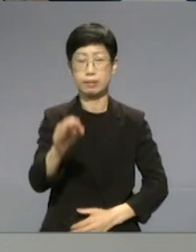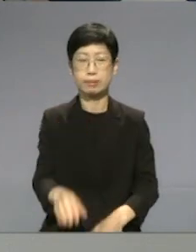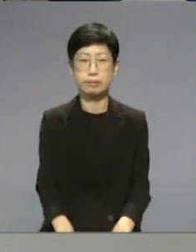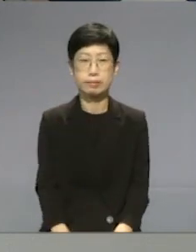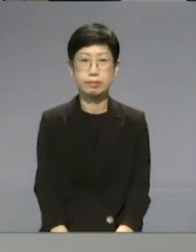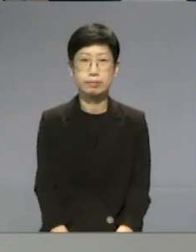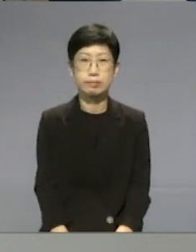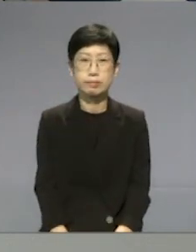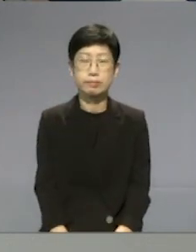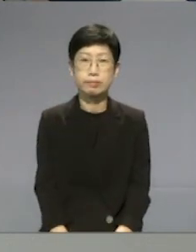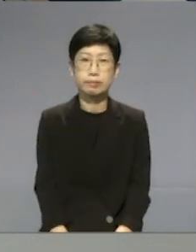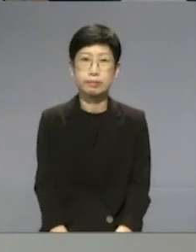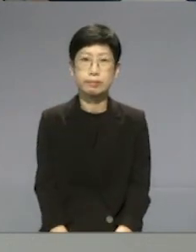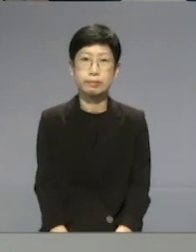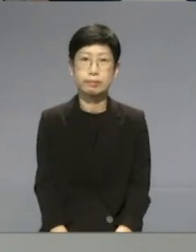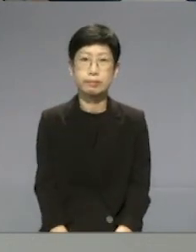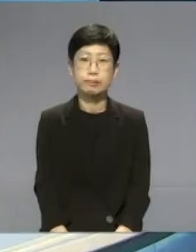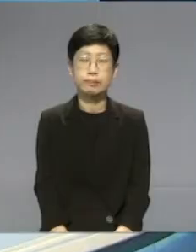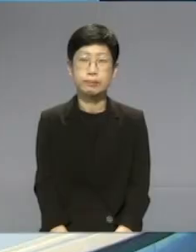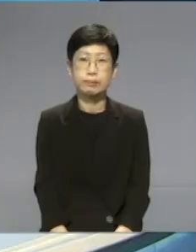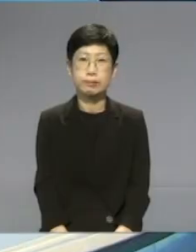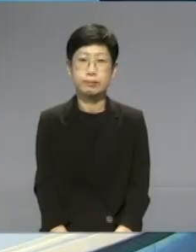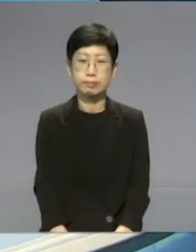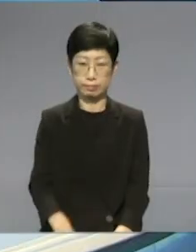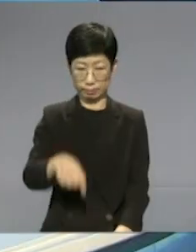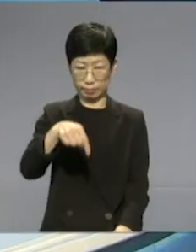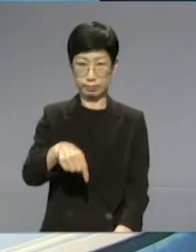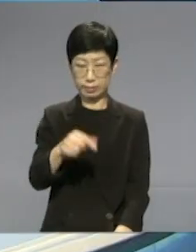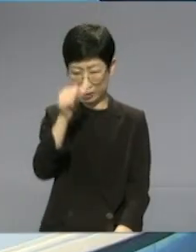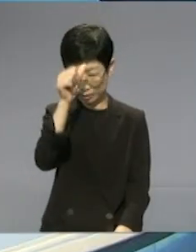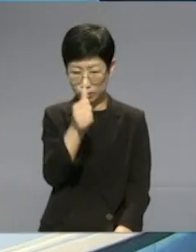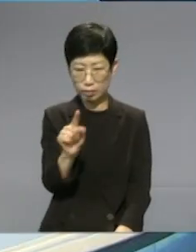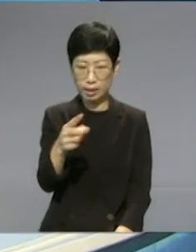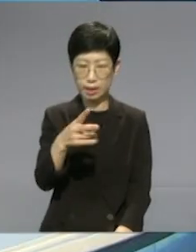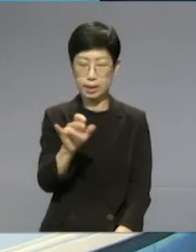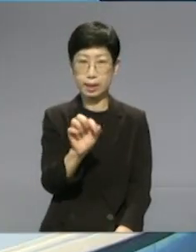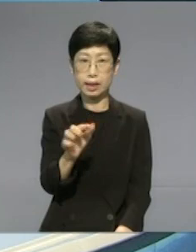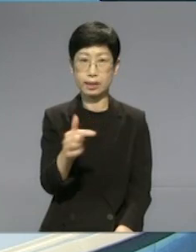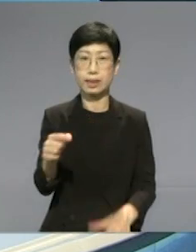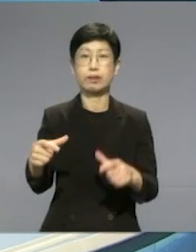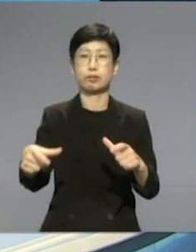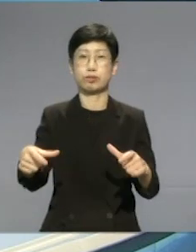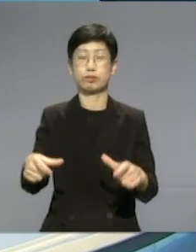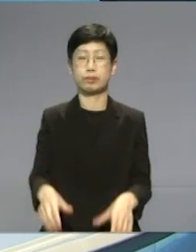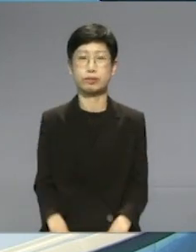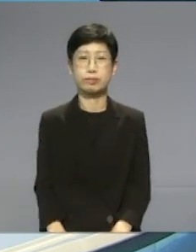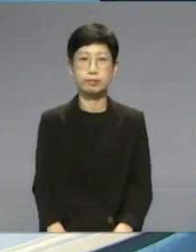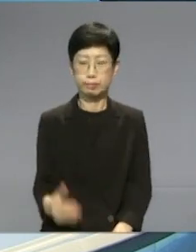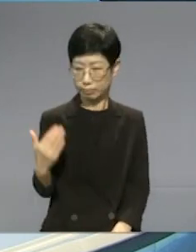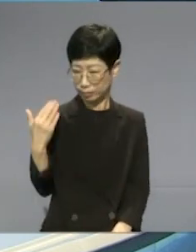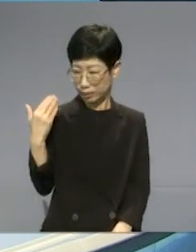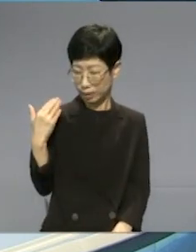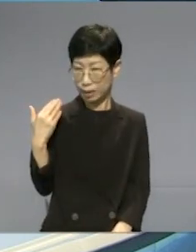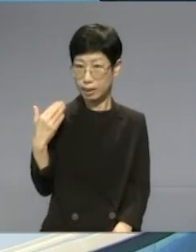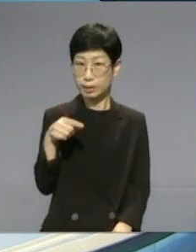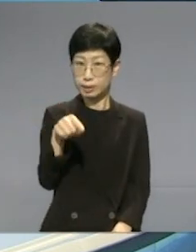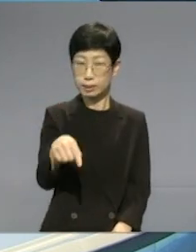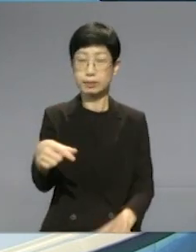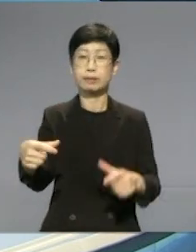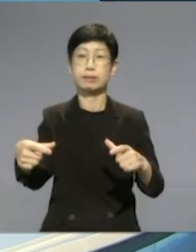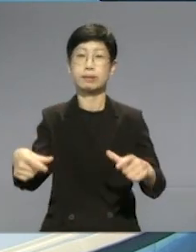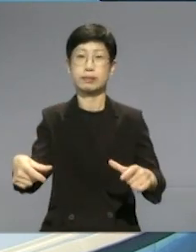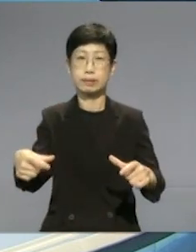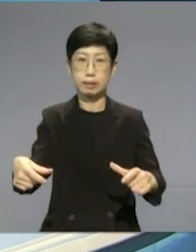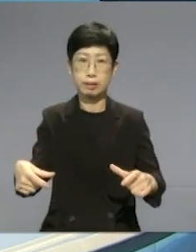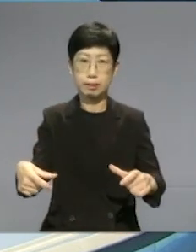우리 교포입니다. 송인영 통신원. 네, 인도 하리아나주입니다. 네, 최근 통신원님이 계신